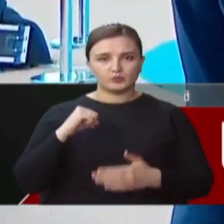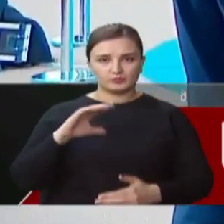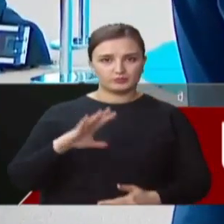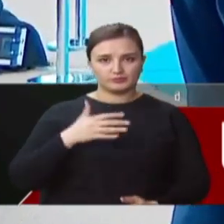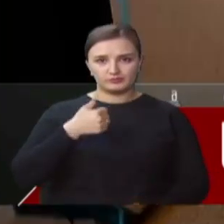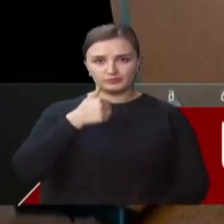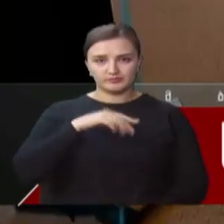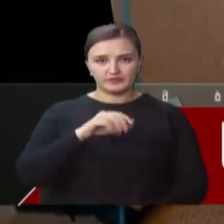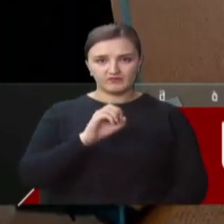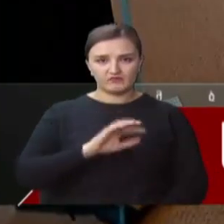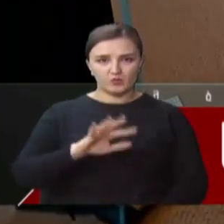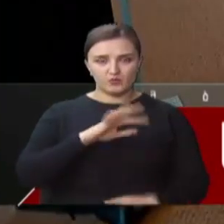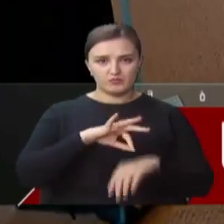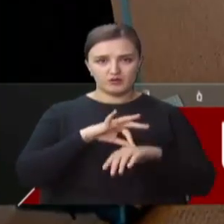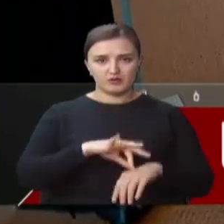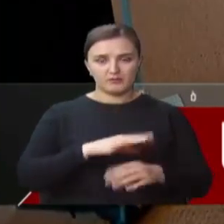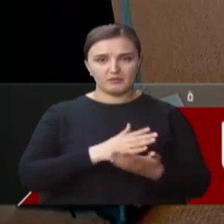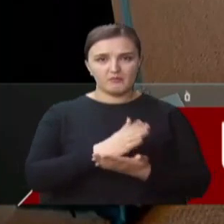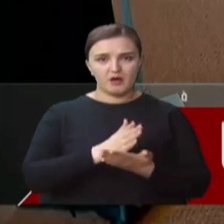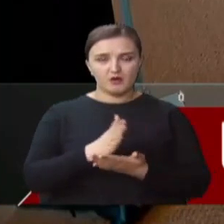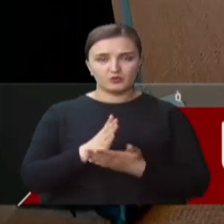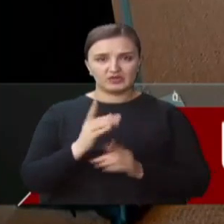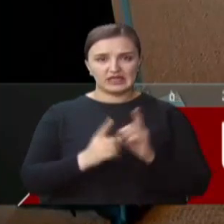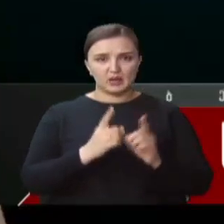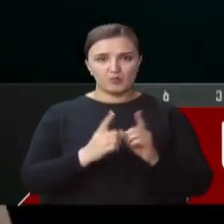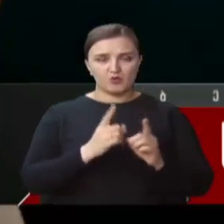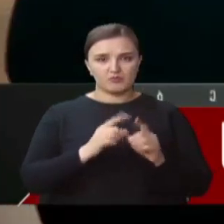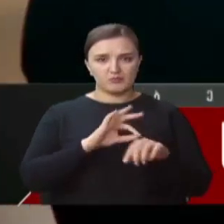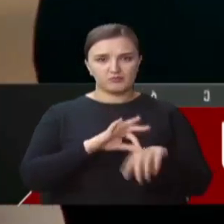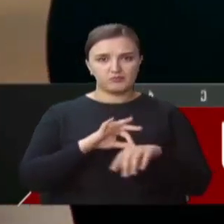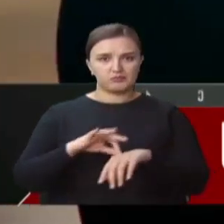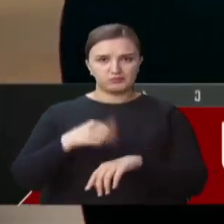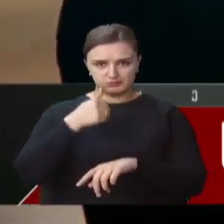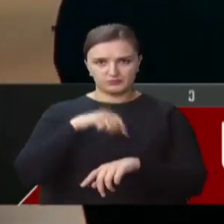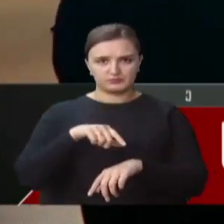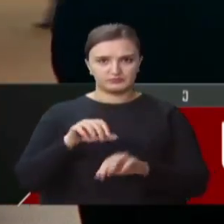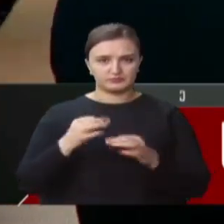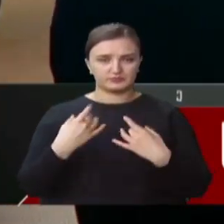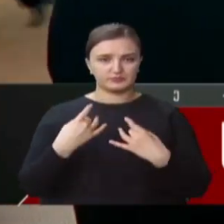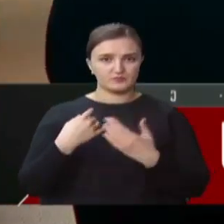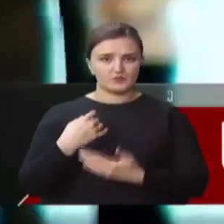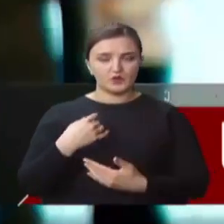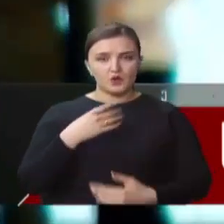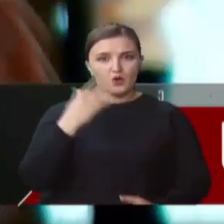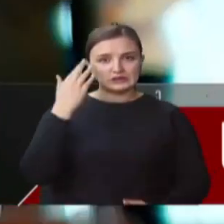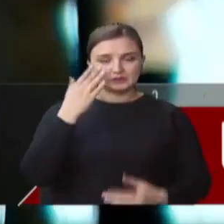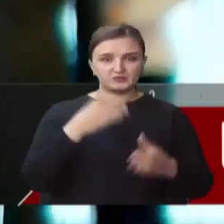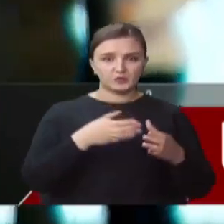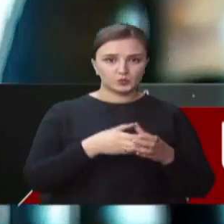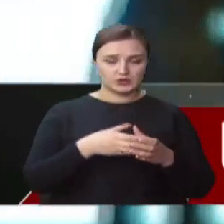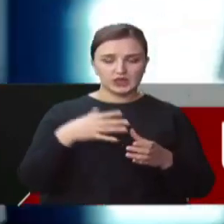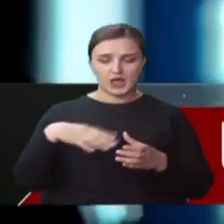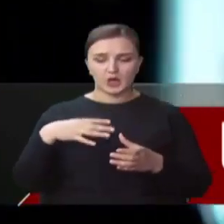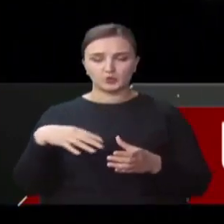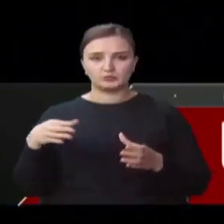განახორციელეს კონკრეტული მიმართულებებით ამ რეფორმების კუთხით. როგორც მართველი გუნდის წარმომადგენლები, ასევე ქართული